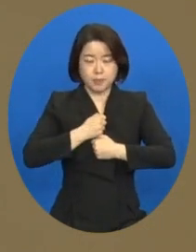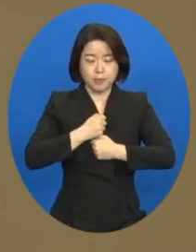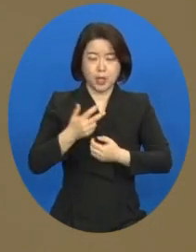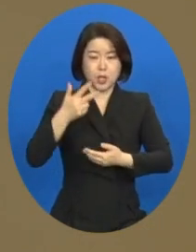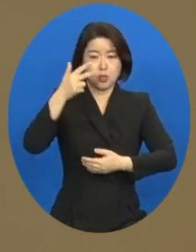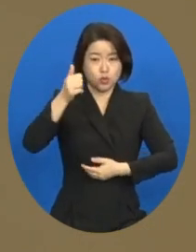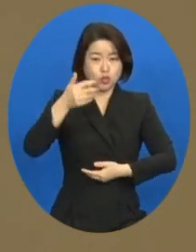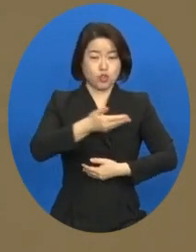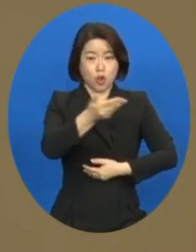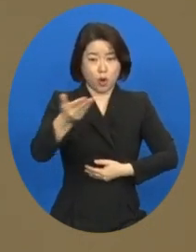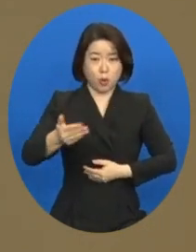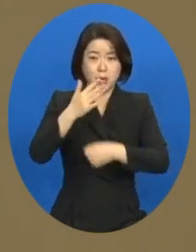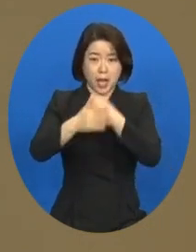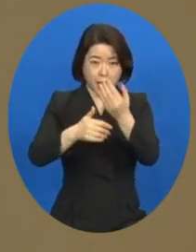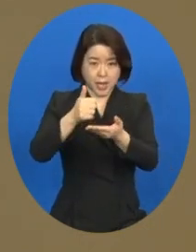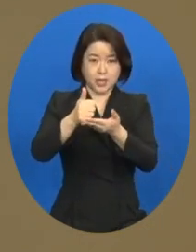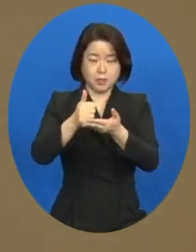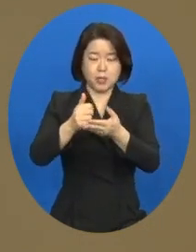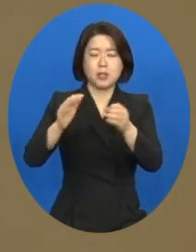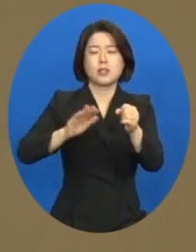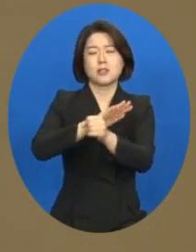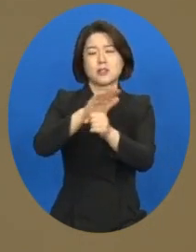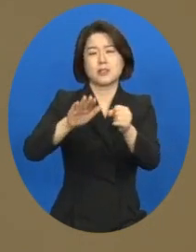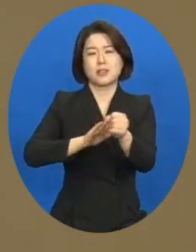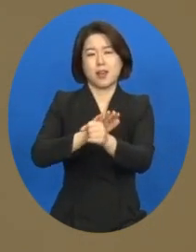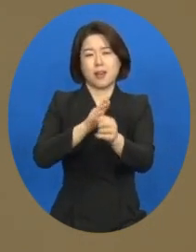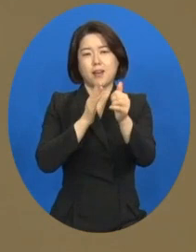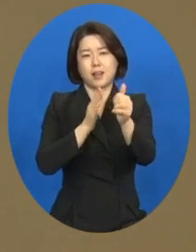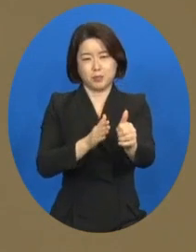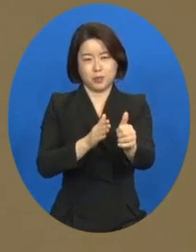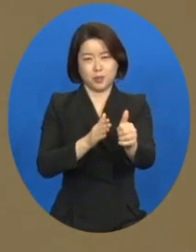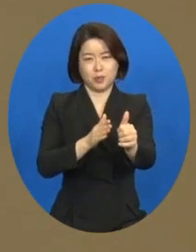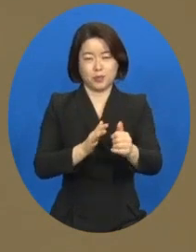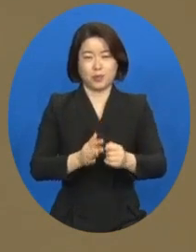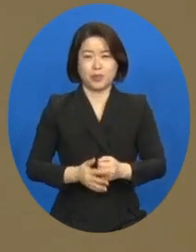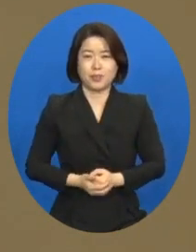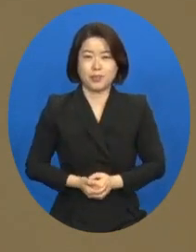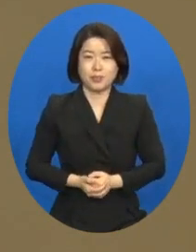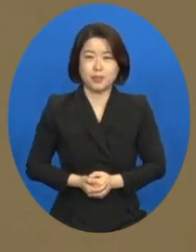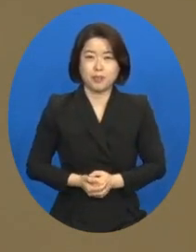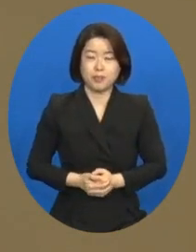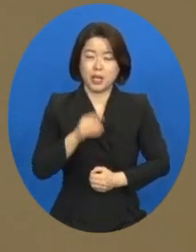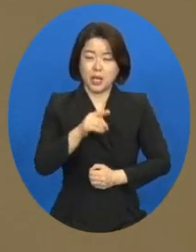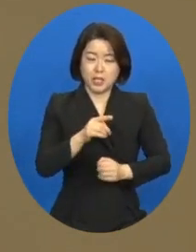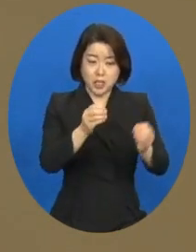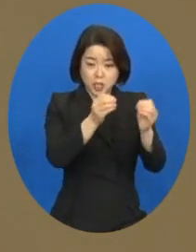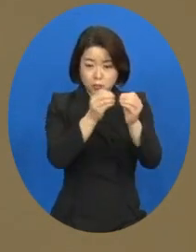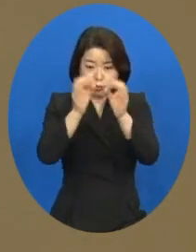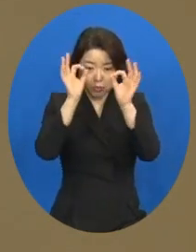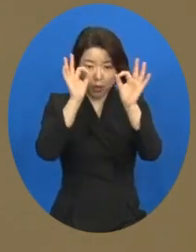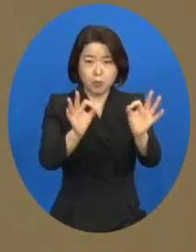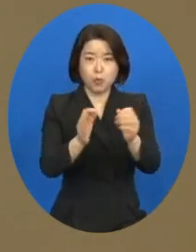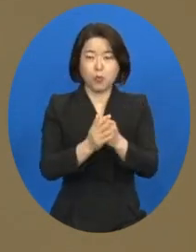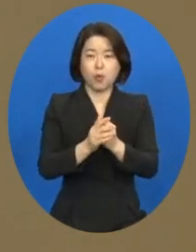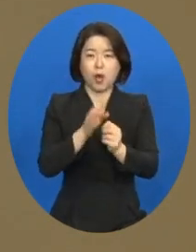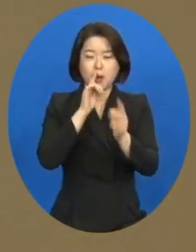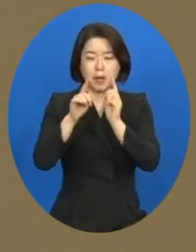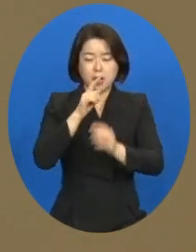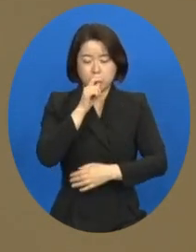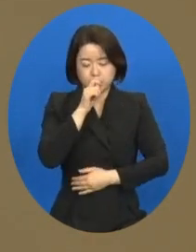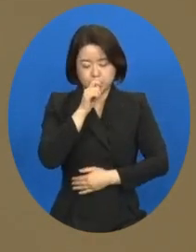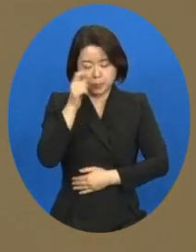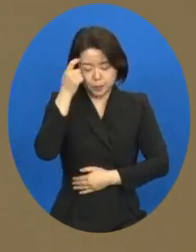주 당신들의 하나님을 사랑하십시오. 저는 요 부분에 와서 말씀을